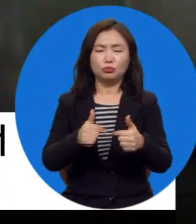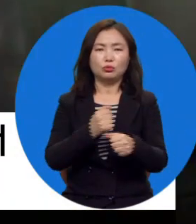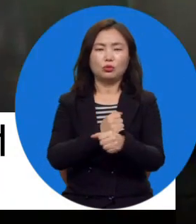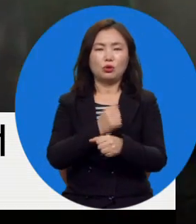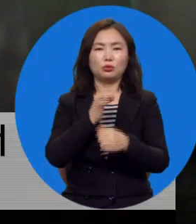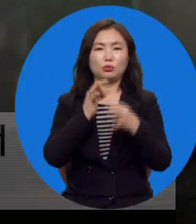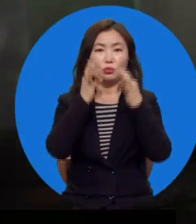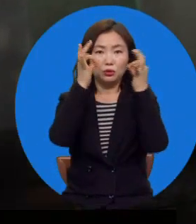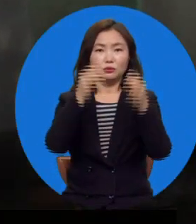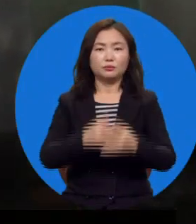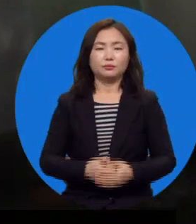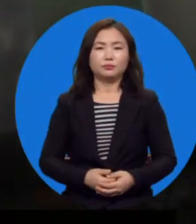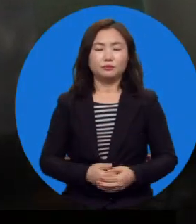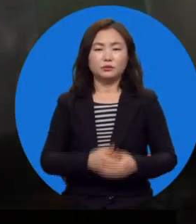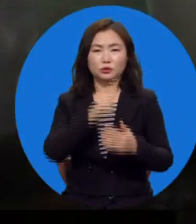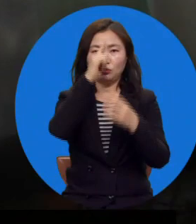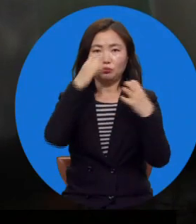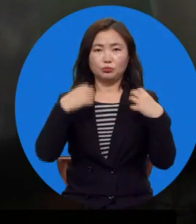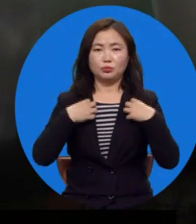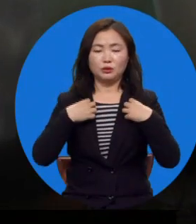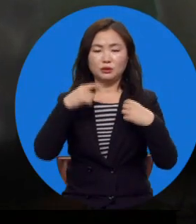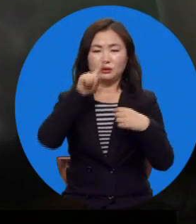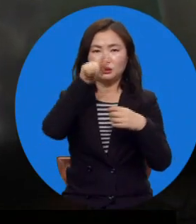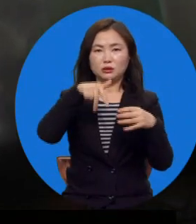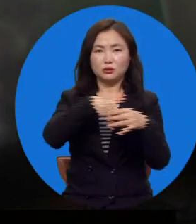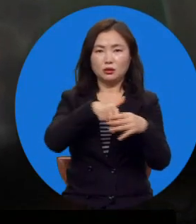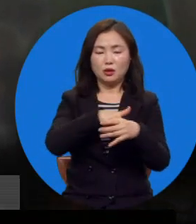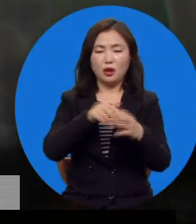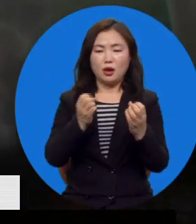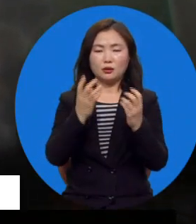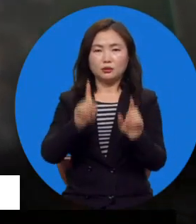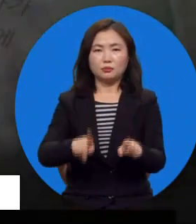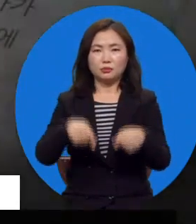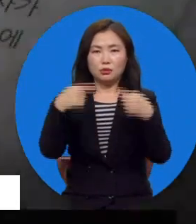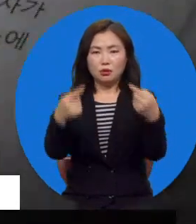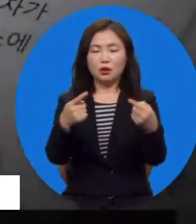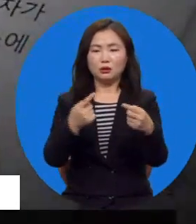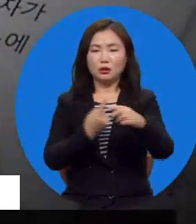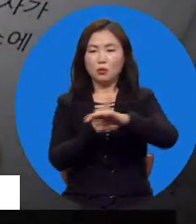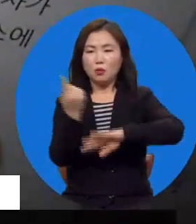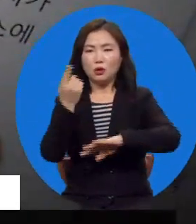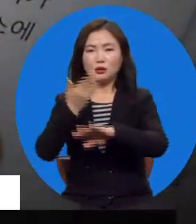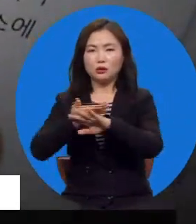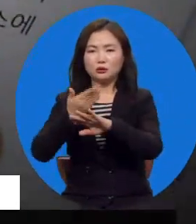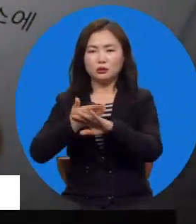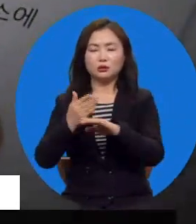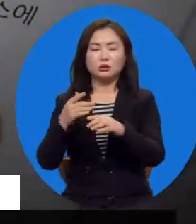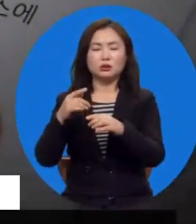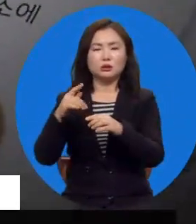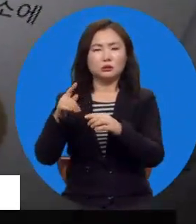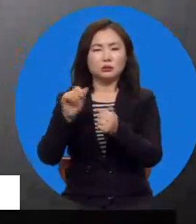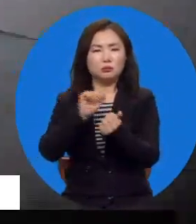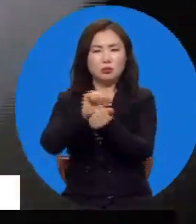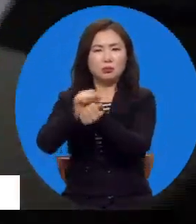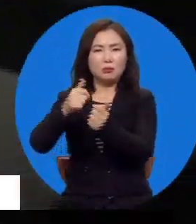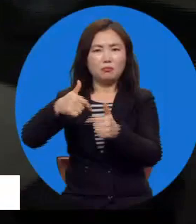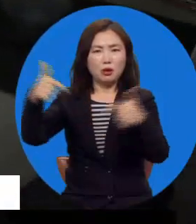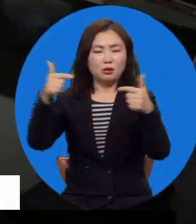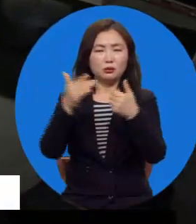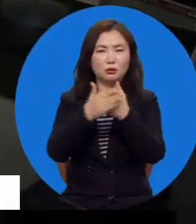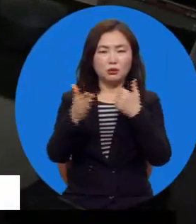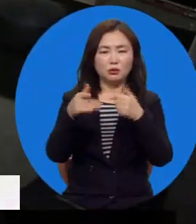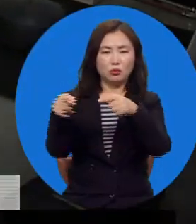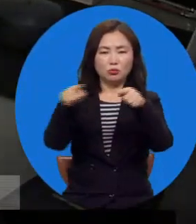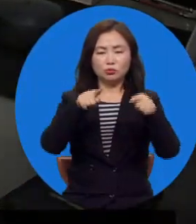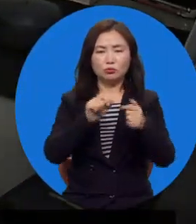던지 정부는 또 신천지 되고요 의 행사에 참 착한 다른 지역 신도들이 잇따라 확진 되는 등 전국적으로